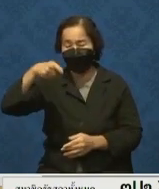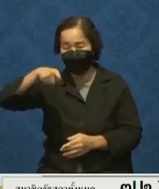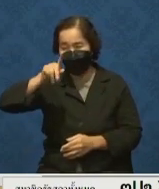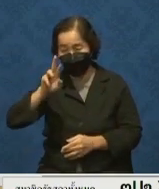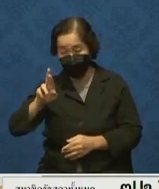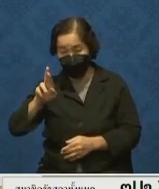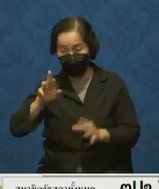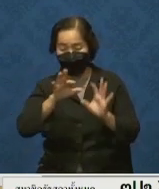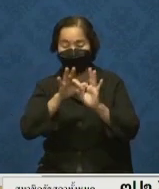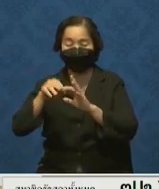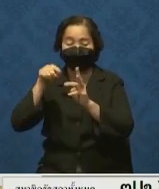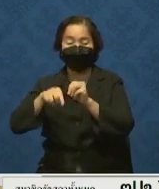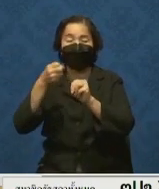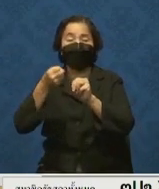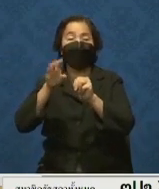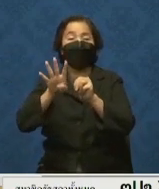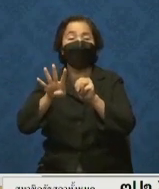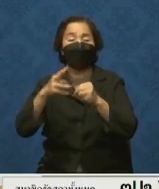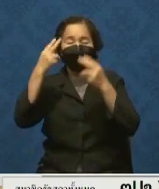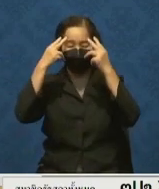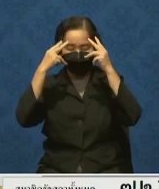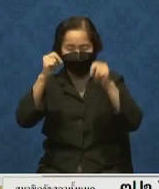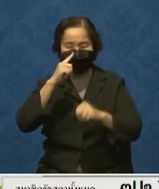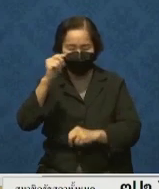งไปส่ 1นาโยกนายียเปเปปทานอีก